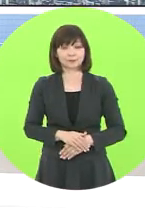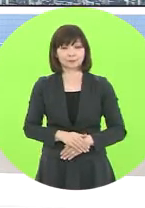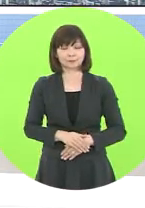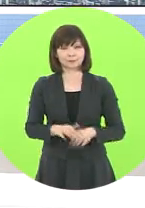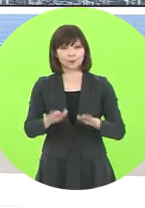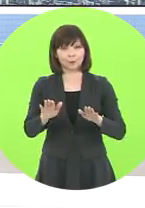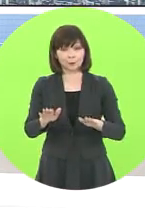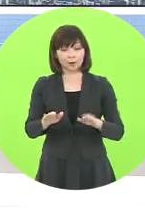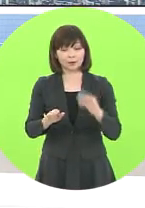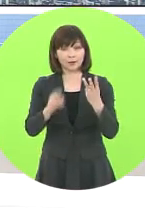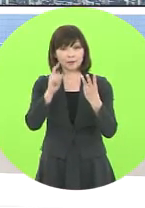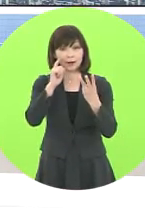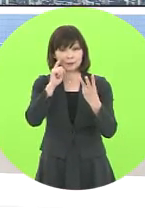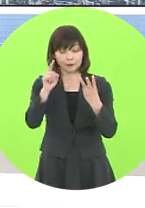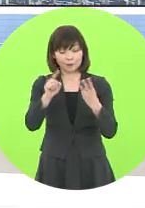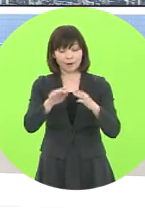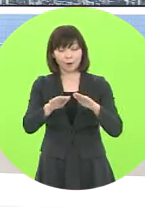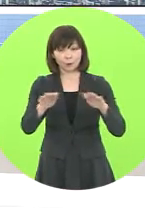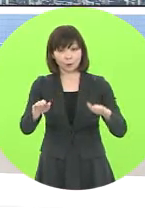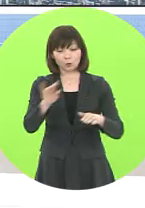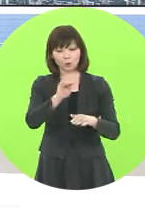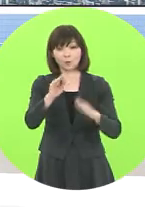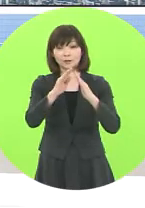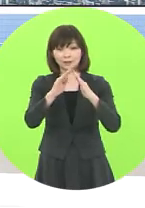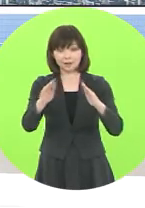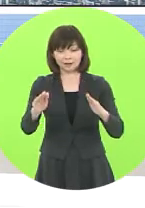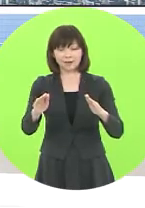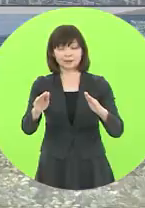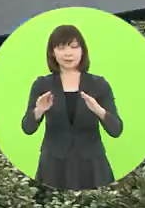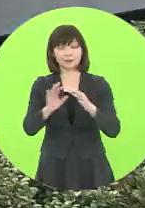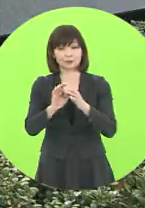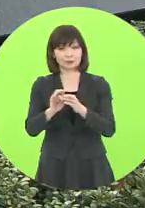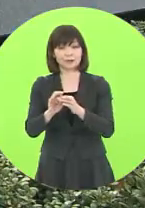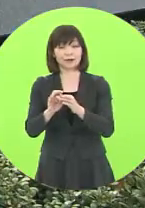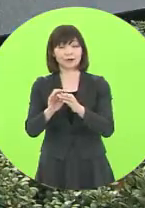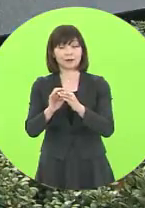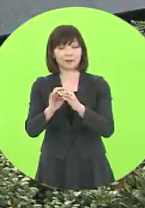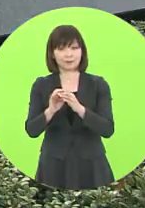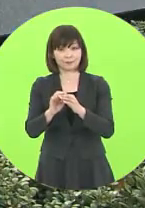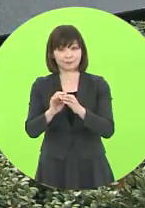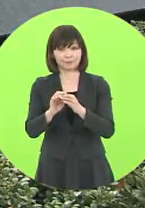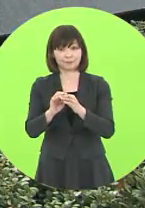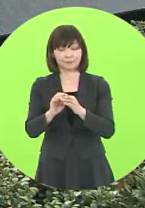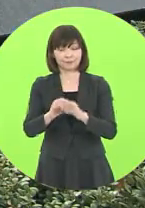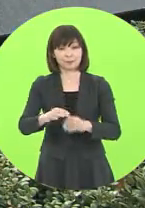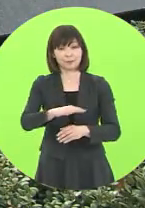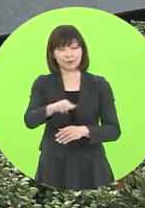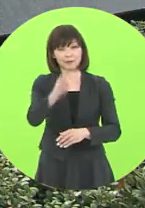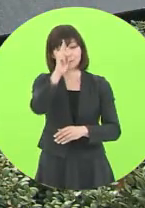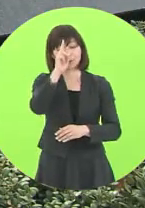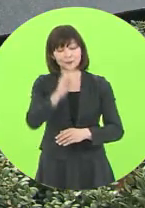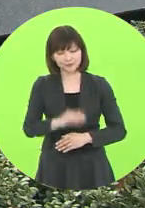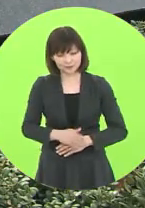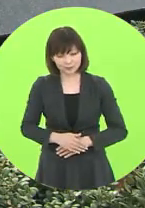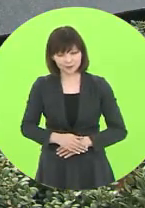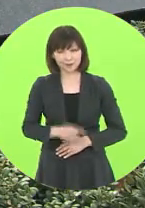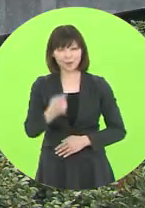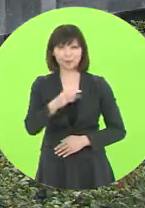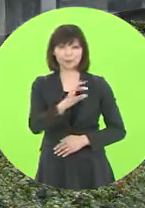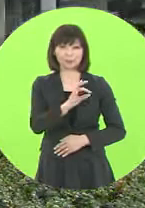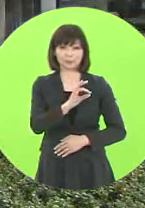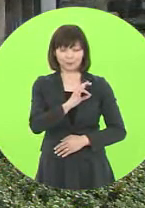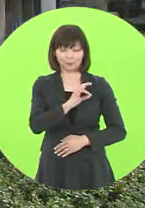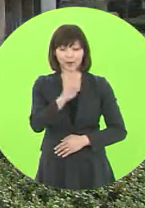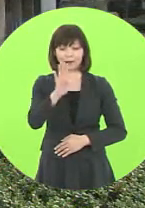回は3回目を迎えた子ども議会についてです。 皆さんこんにちは。僕の名前